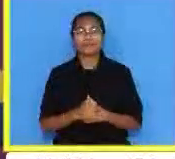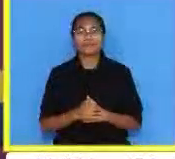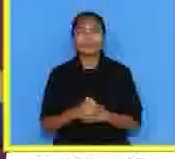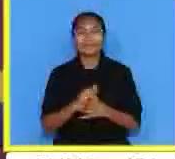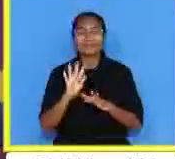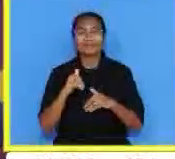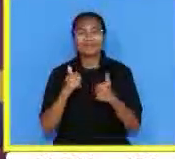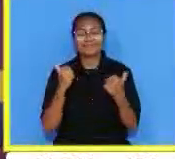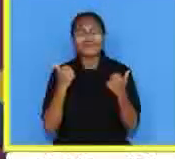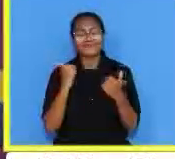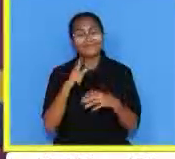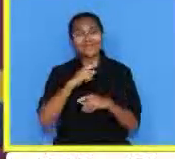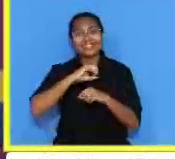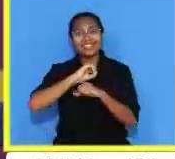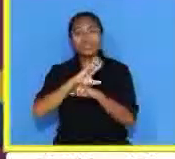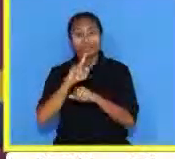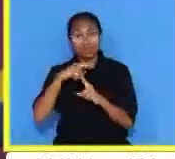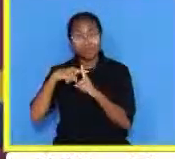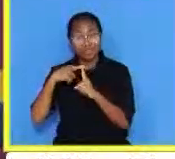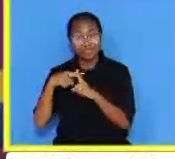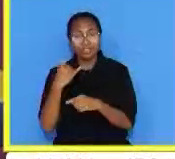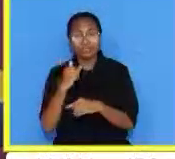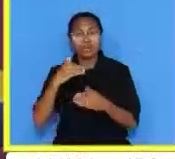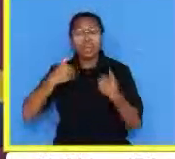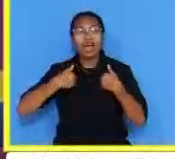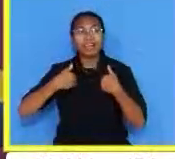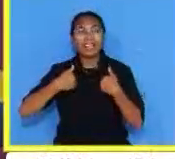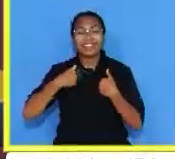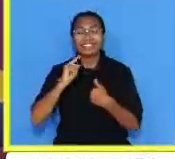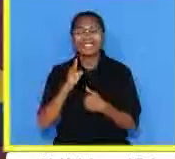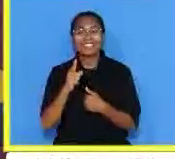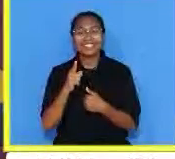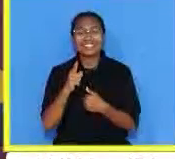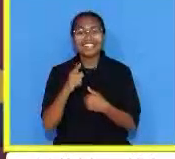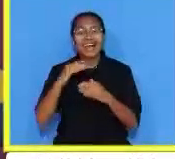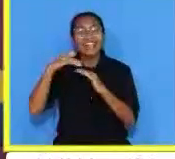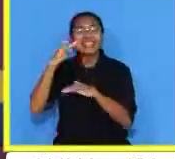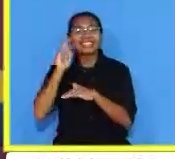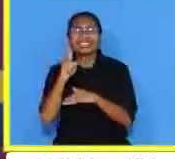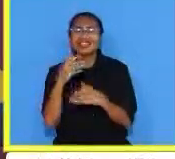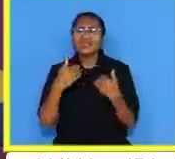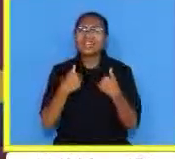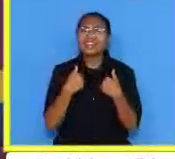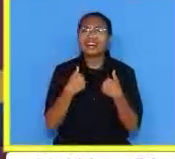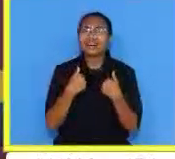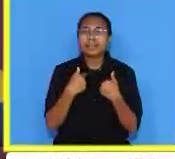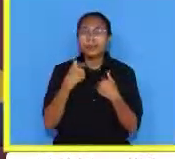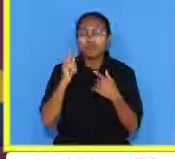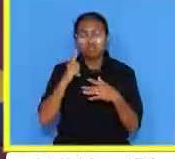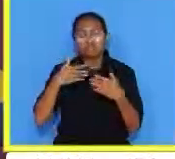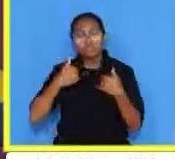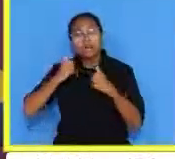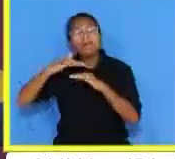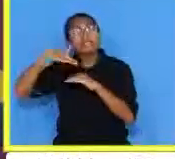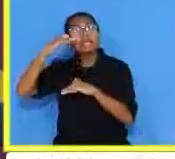kasus aktif, kasus positif per harinya ini berada di bawah angka 100, Ibu ya. Dan ya, angka kesembuhan pun meningkat. Meningkat,